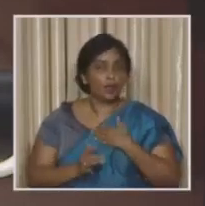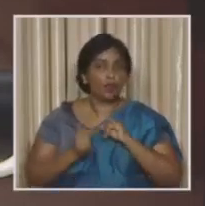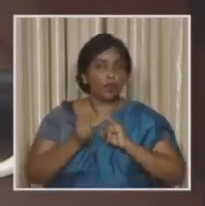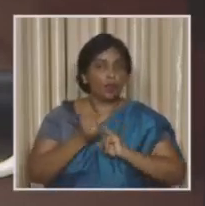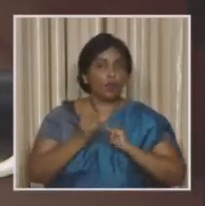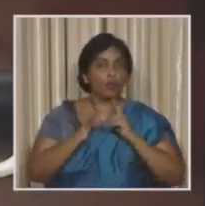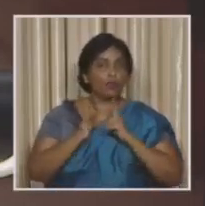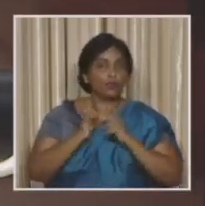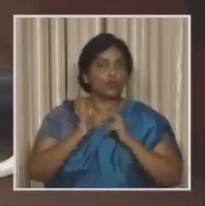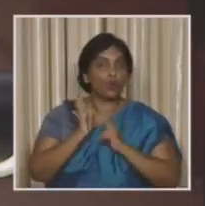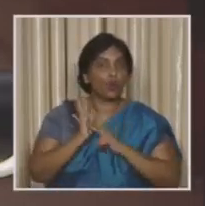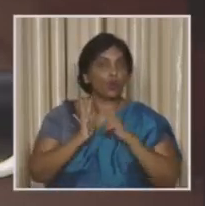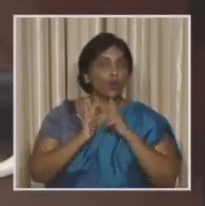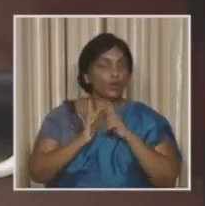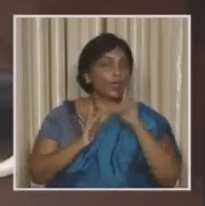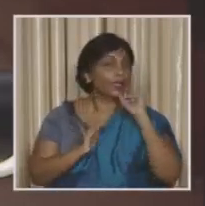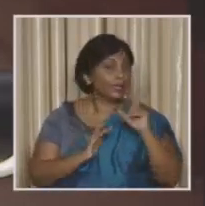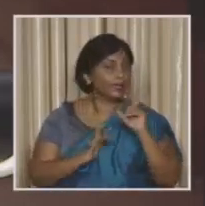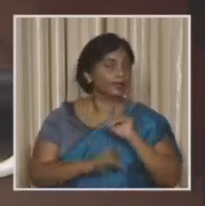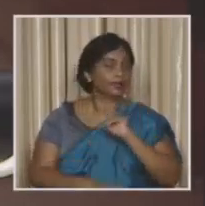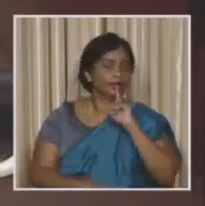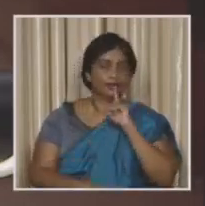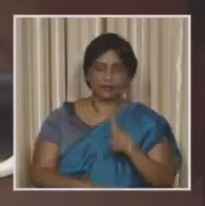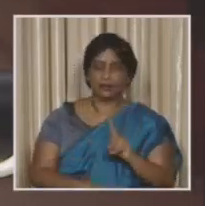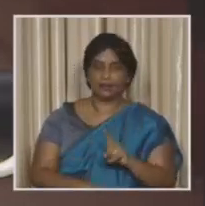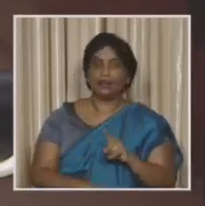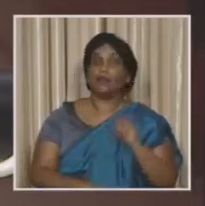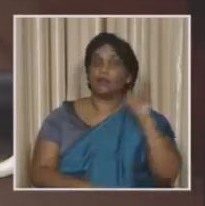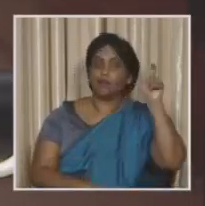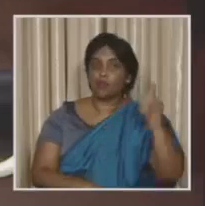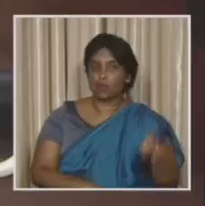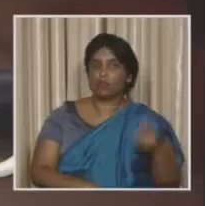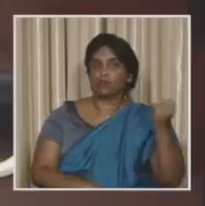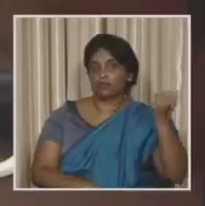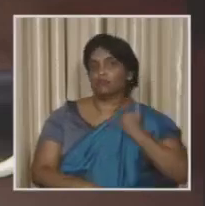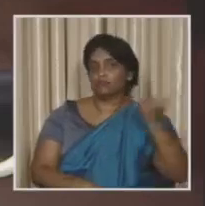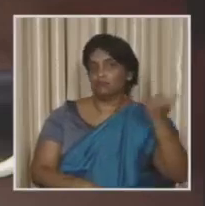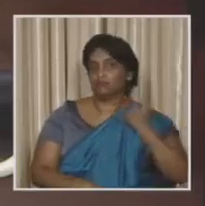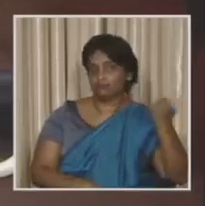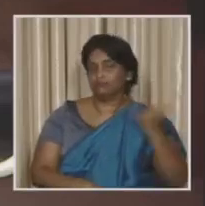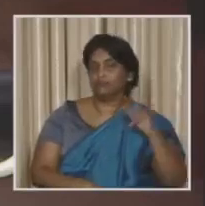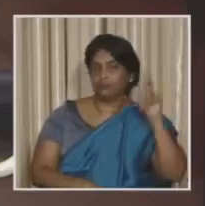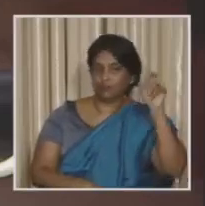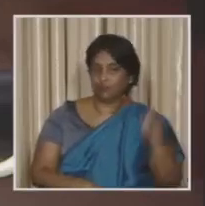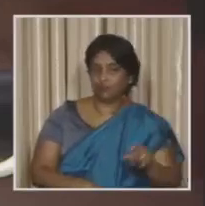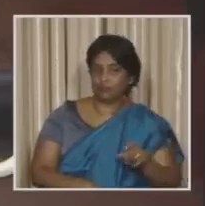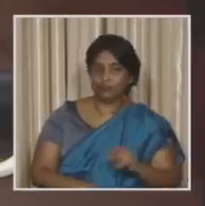වචනේ එන්නේ. සොනික් කියන පුද්ගලයෙක් අපිට කතා කරනවා කියන්නේ.